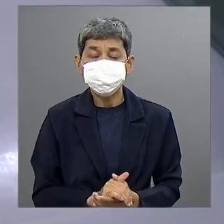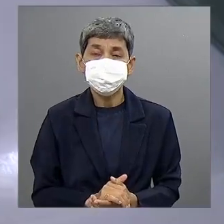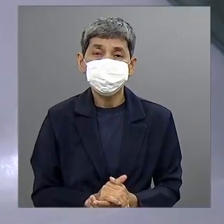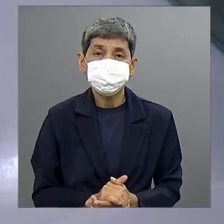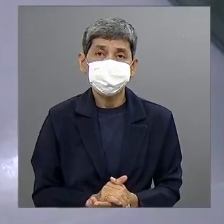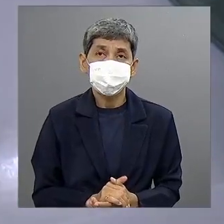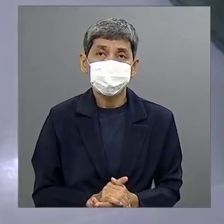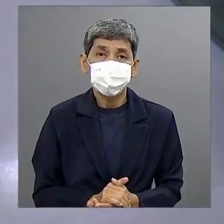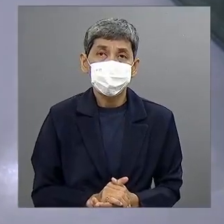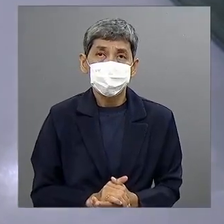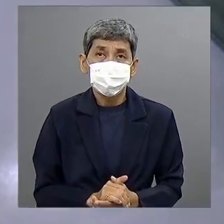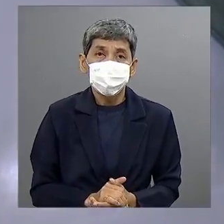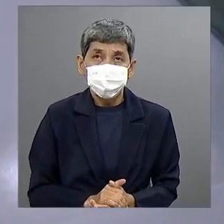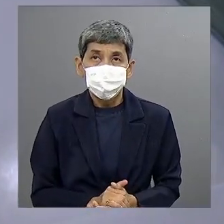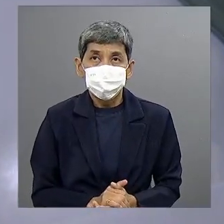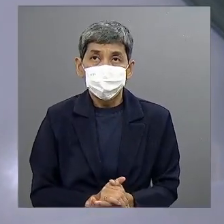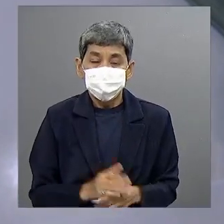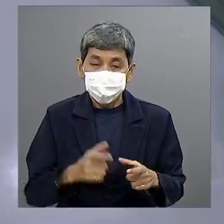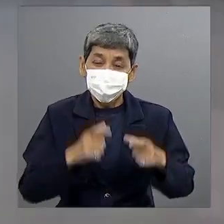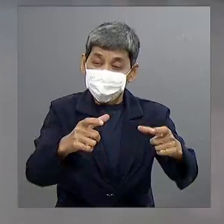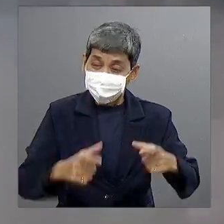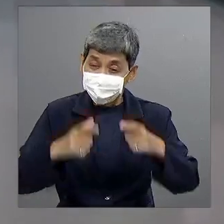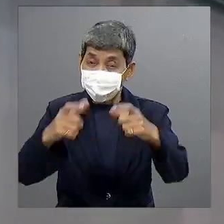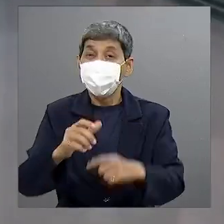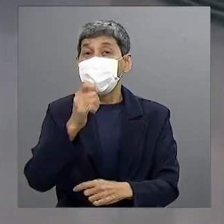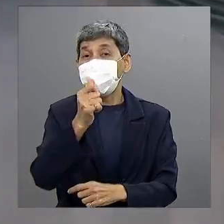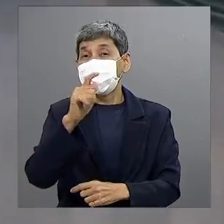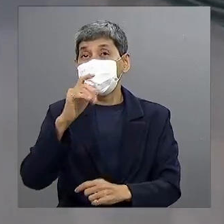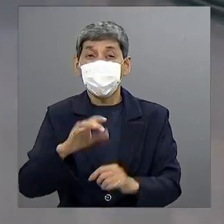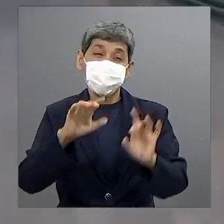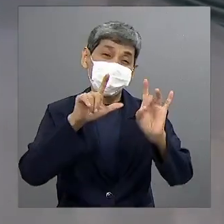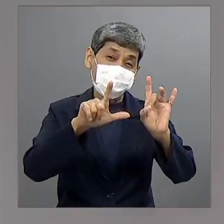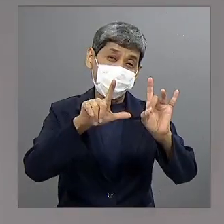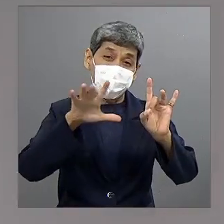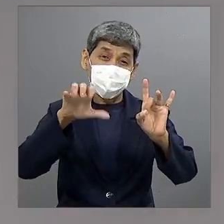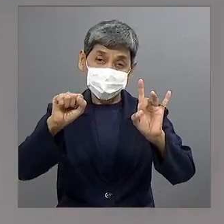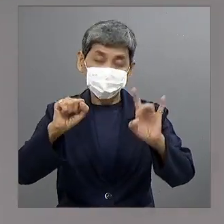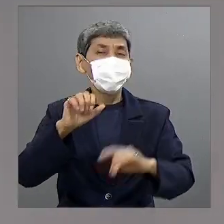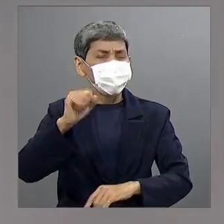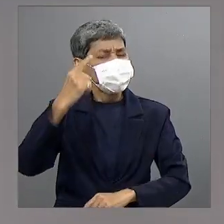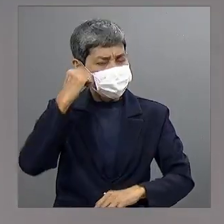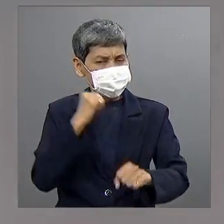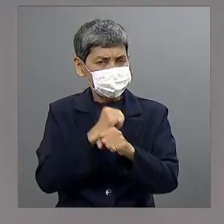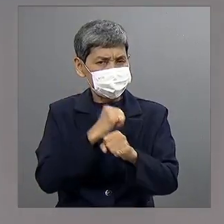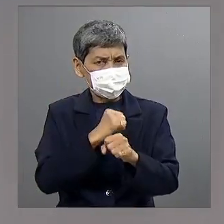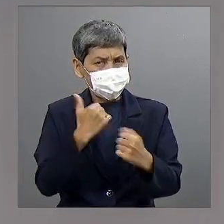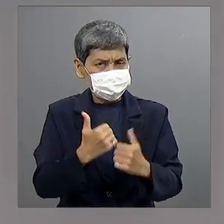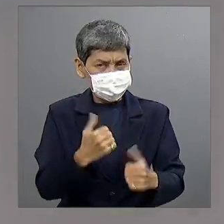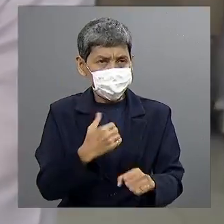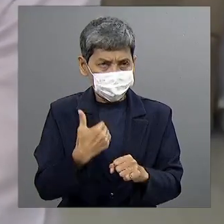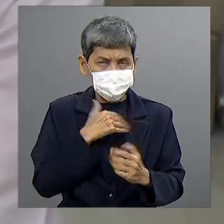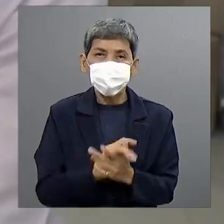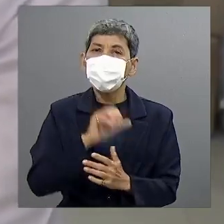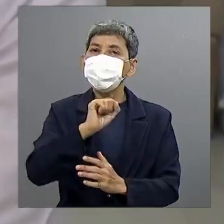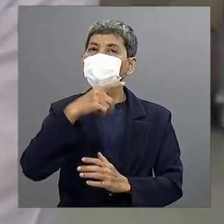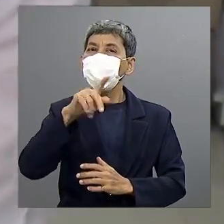้สำหรับภาพรวมการแจกเอทีเคจำนวน8,500,000 ชิ้นตามโครงการที่สปสช.ดำเนินการนะคะล่าสุดทางสปสช.ได้รับแ